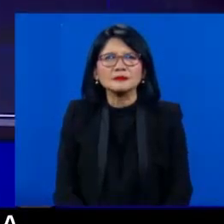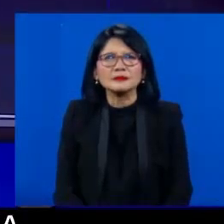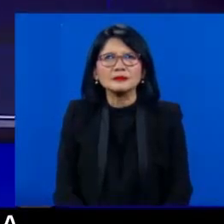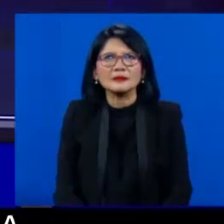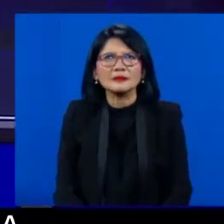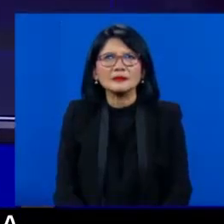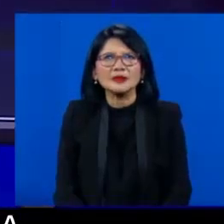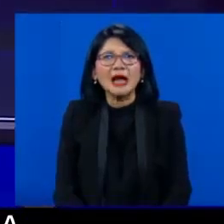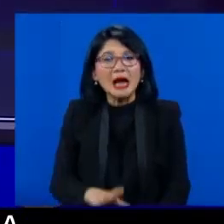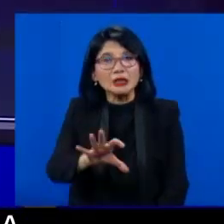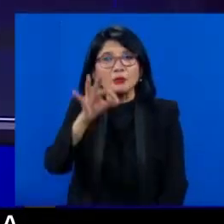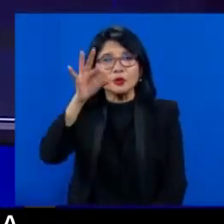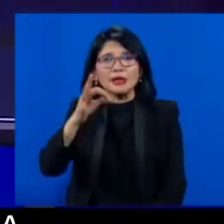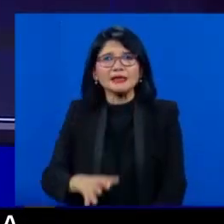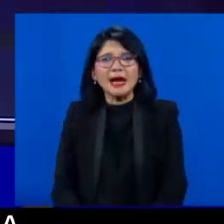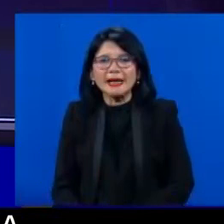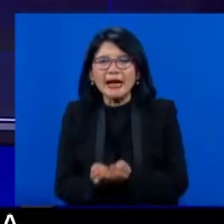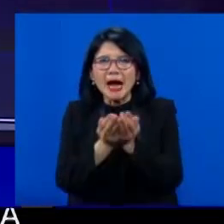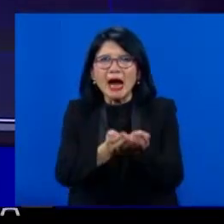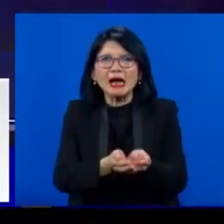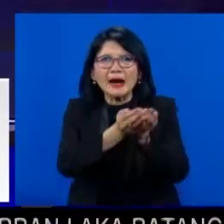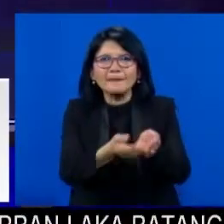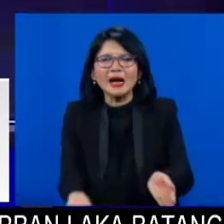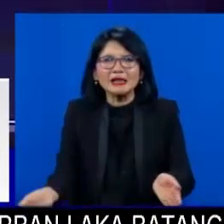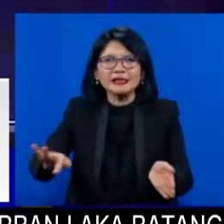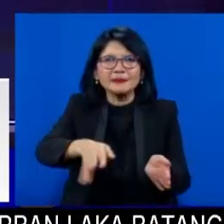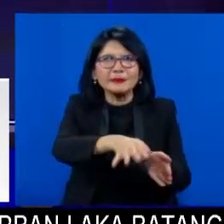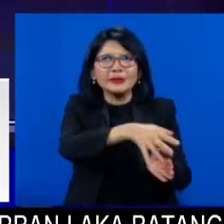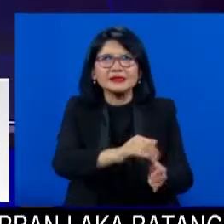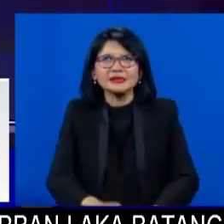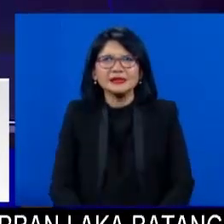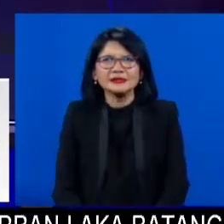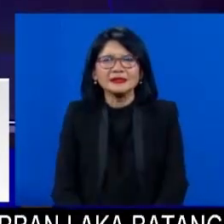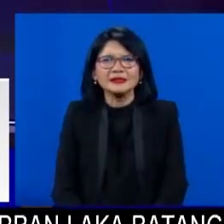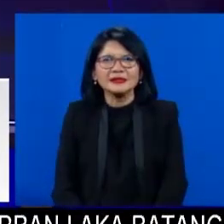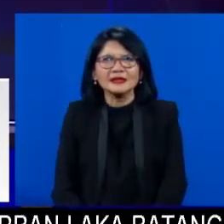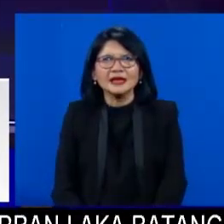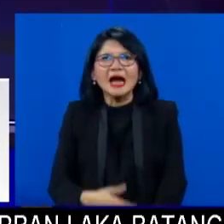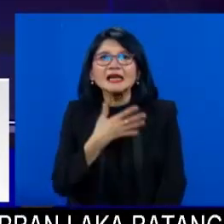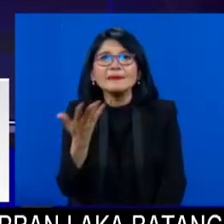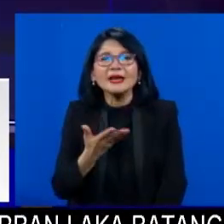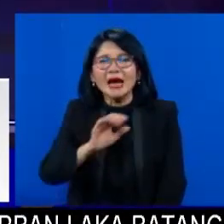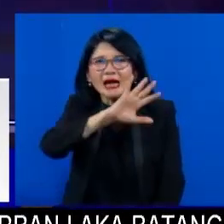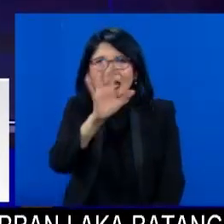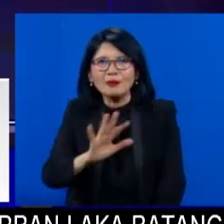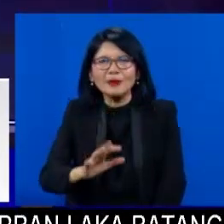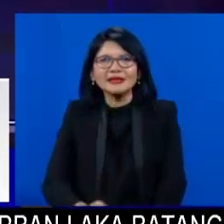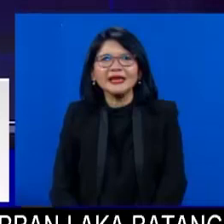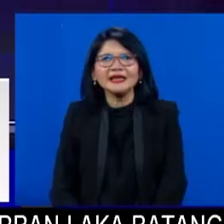Sementara itu, penemuan sebuah kapal di pesisir Pantai Tenda, Desa Kaliuda, Kecamatan Pahungalandu, Kabupaten Sumba